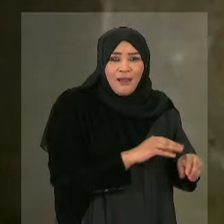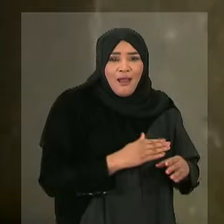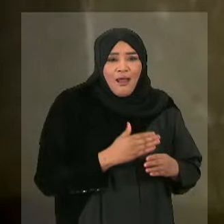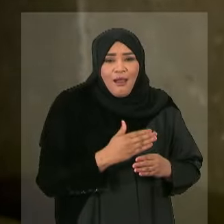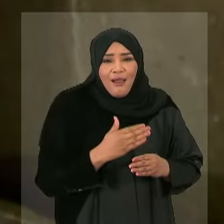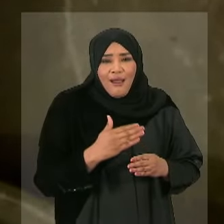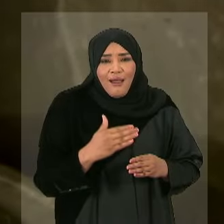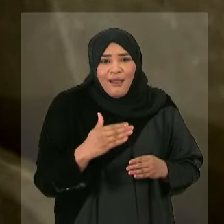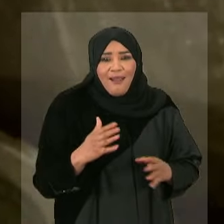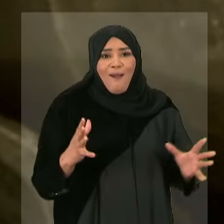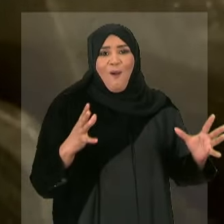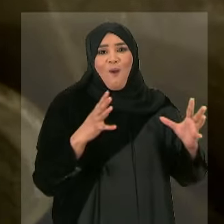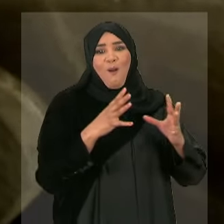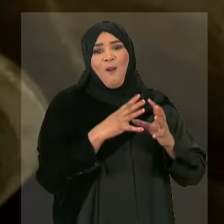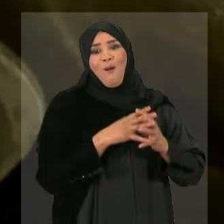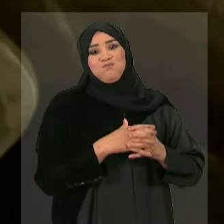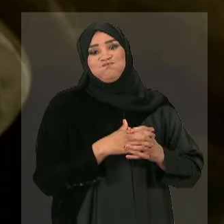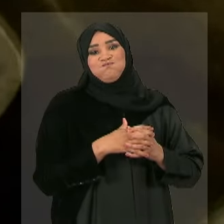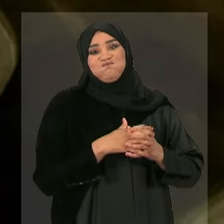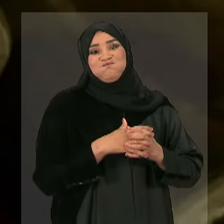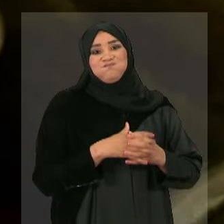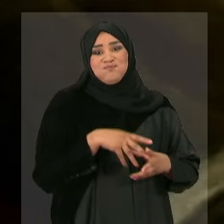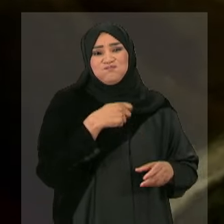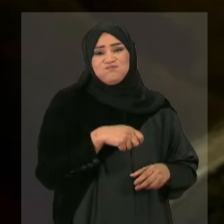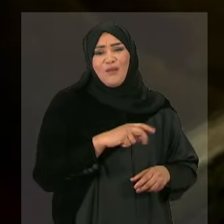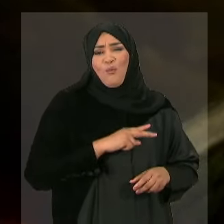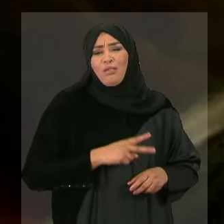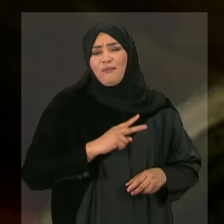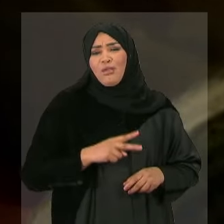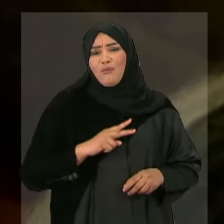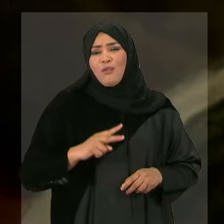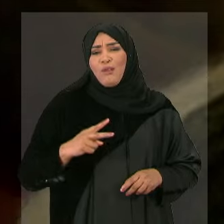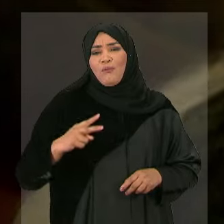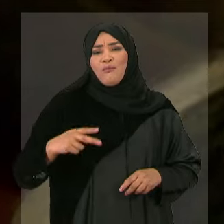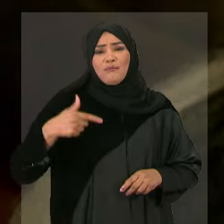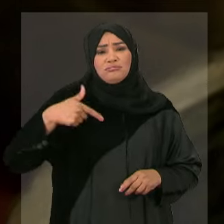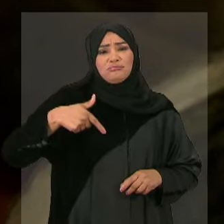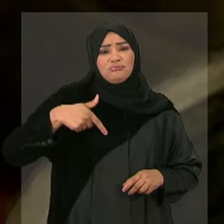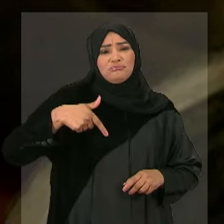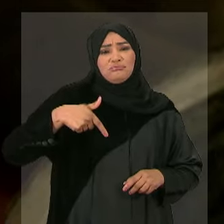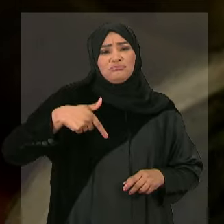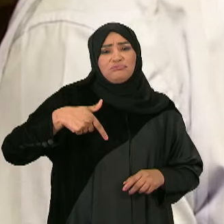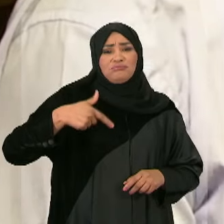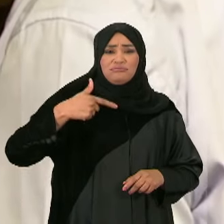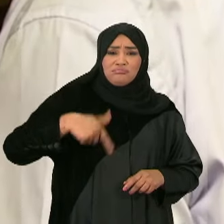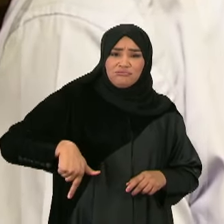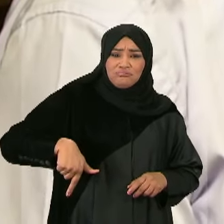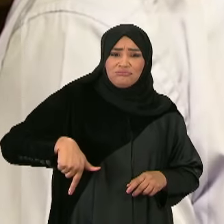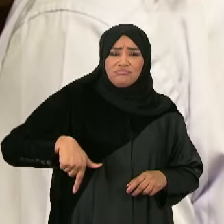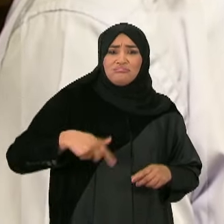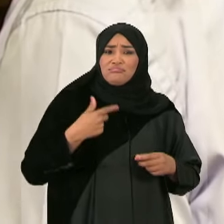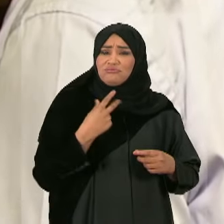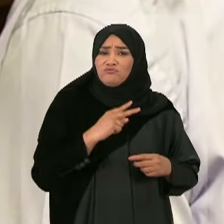واليوم عندي أنا حوالي 600 قطعة من هاي الأدوات. هاي الأدوات إلي شخصي، أما أنا